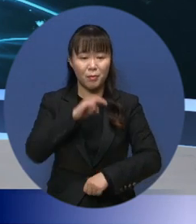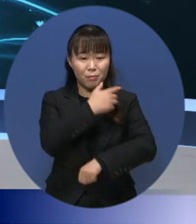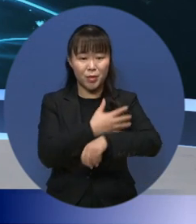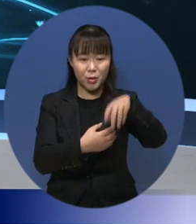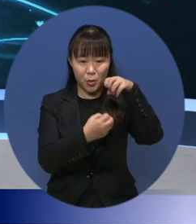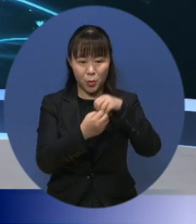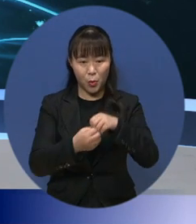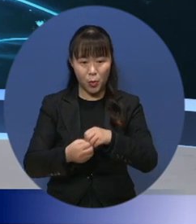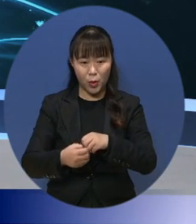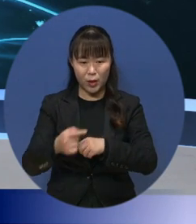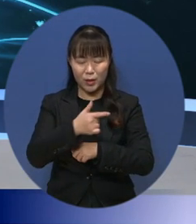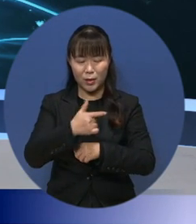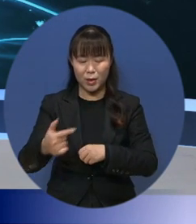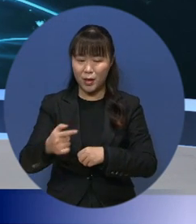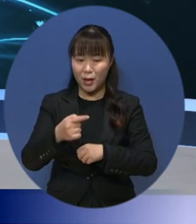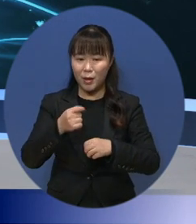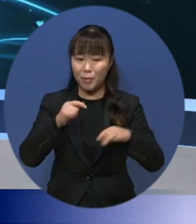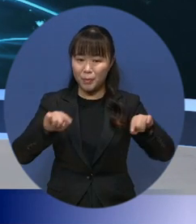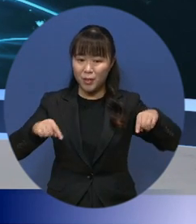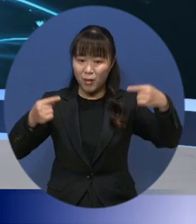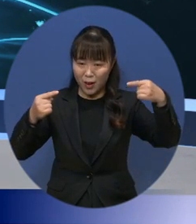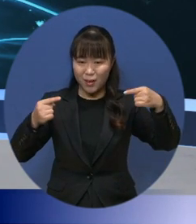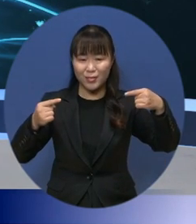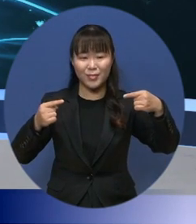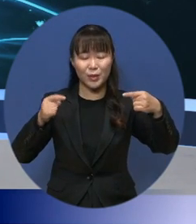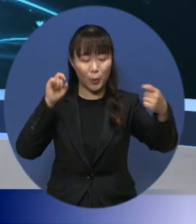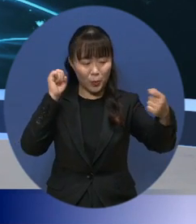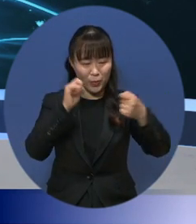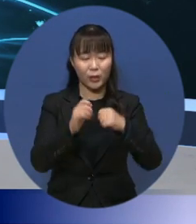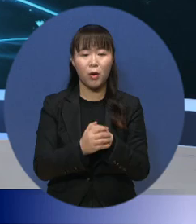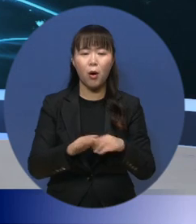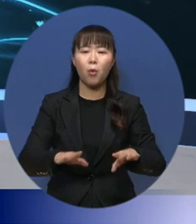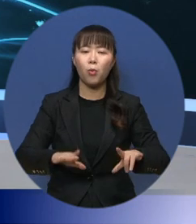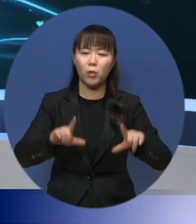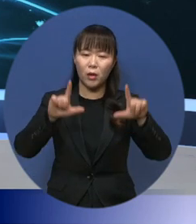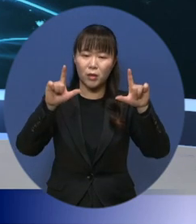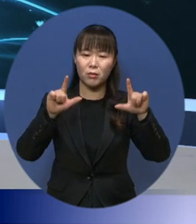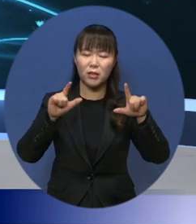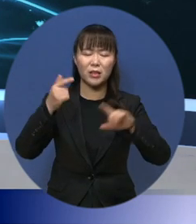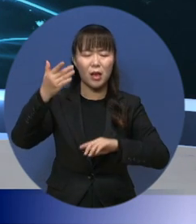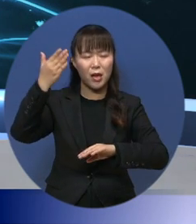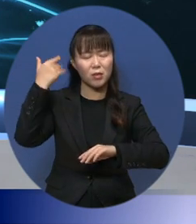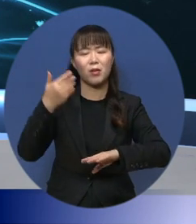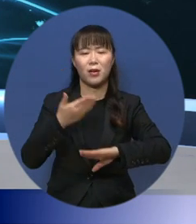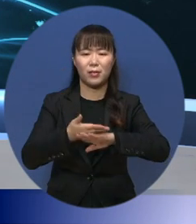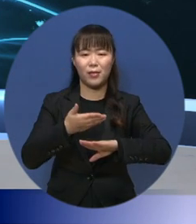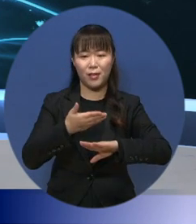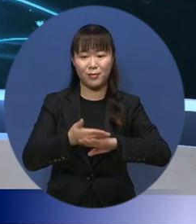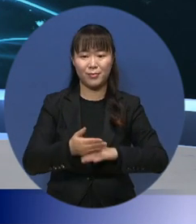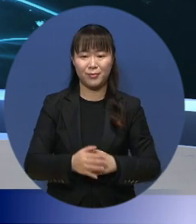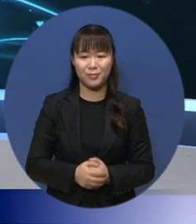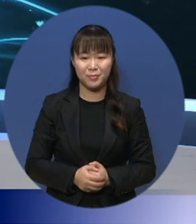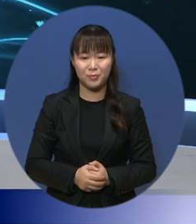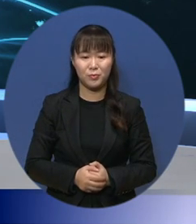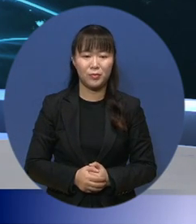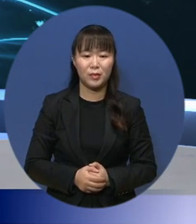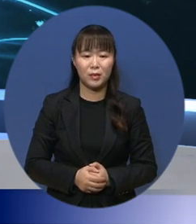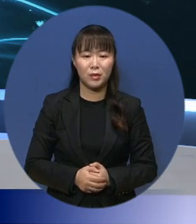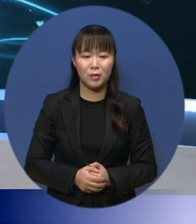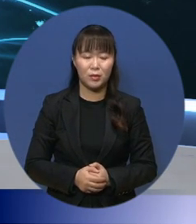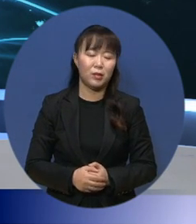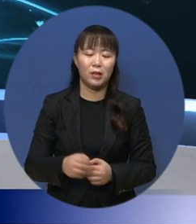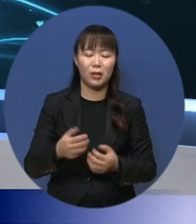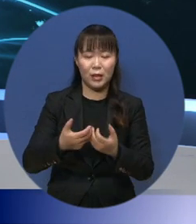고유의 대명절 설날이 다가왔습니다. 하지만 올해 설 연휴는 이전과는 다른 모습인데요. 따로